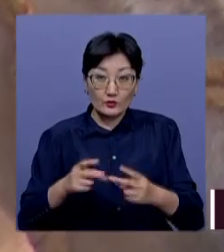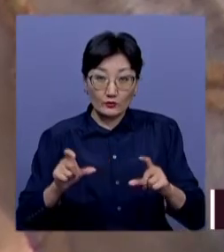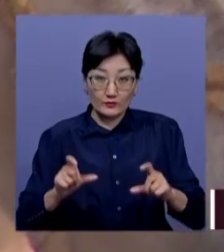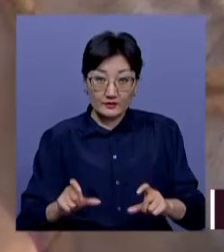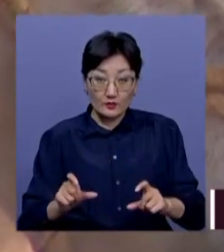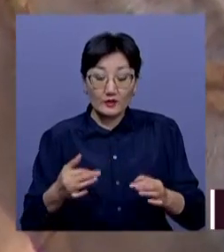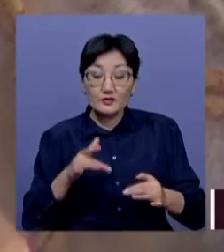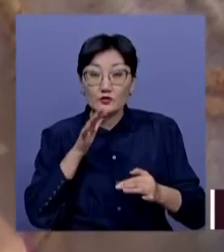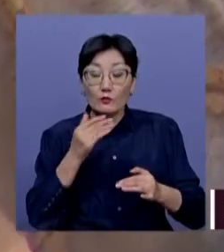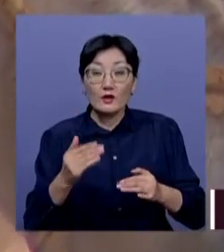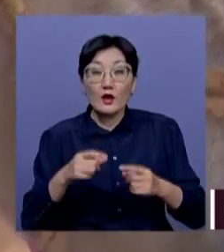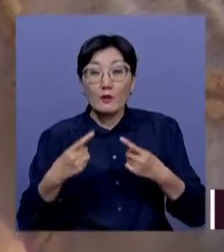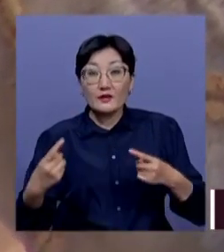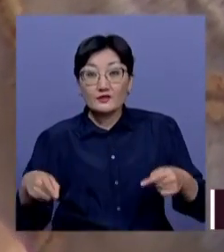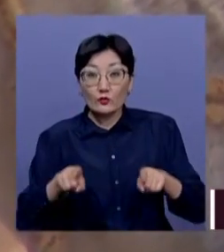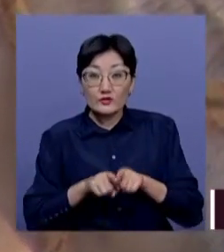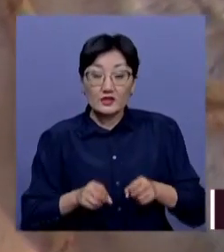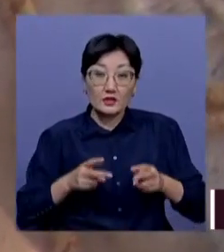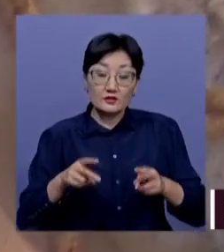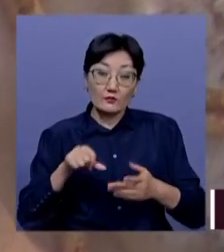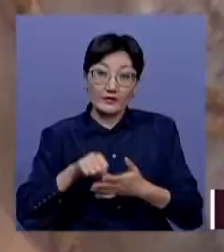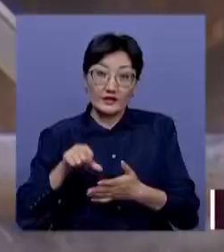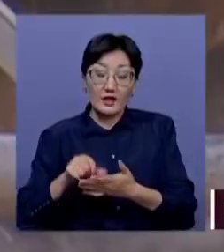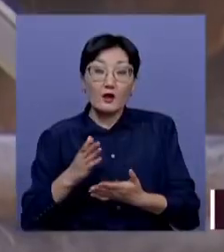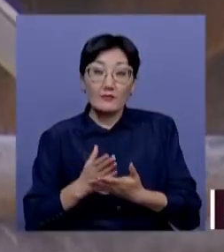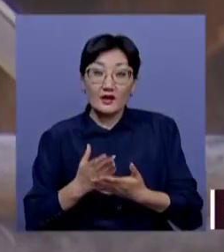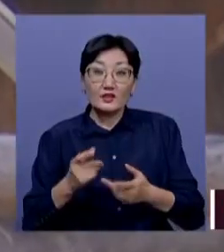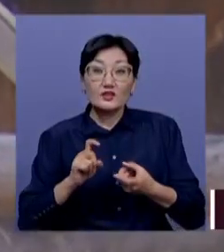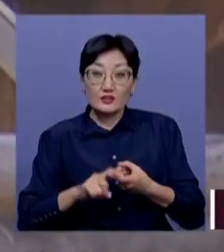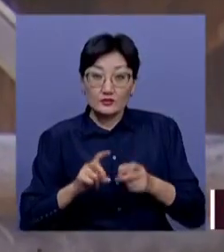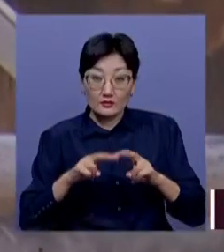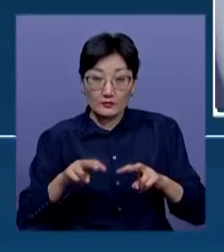қамалған. Қазіргі оның басқа да осыған ұқсас қылмыстарға қатыстығы тексеріліп жатыр.